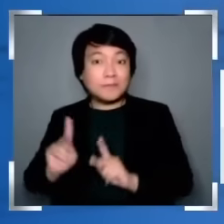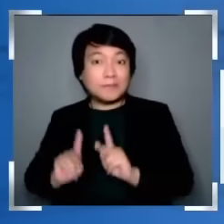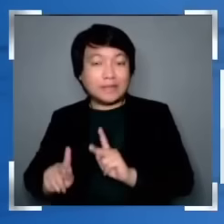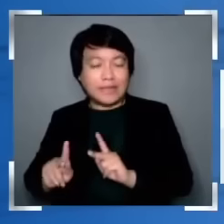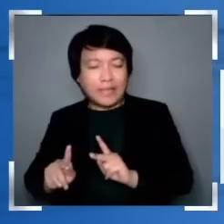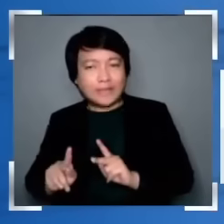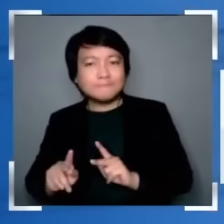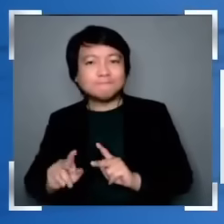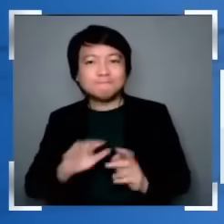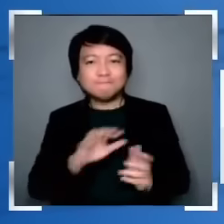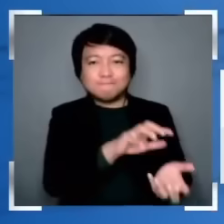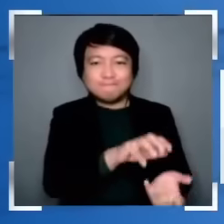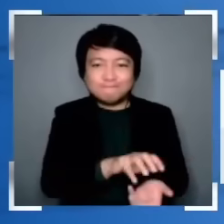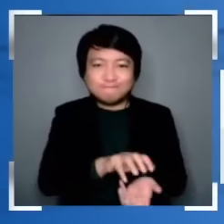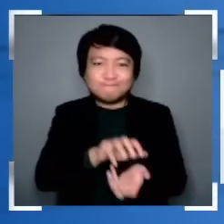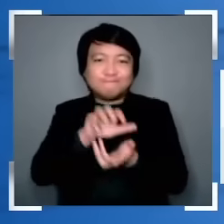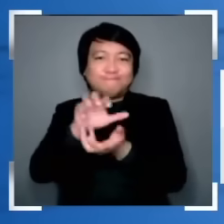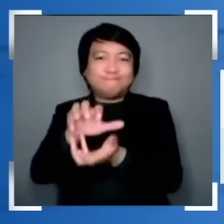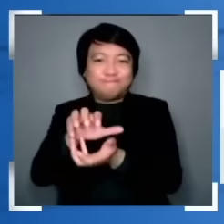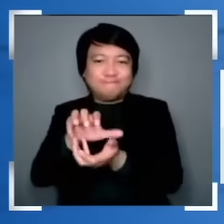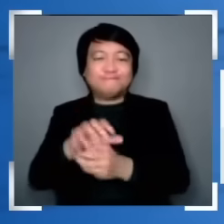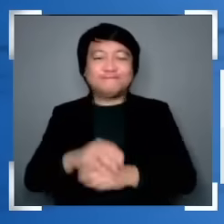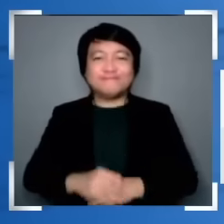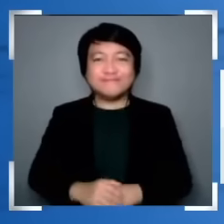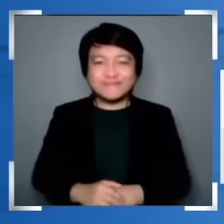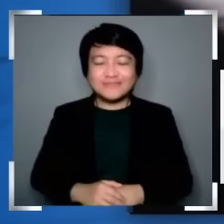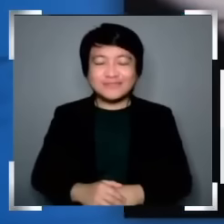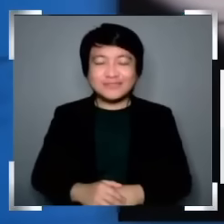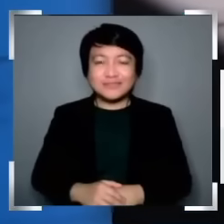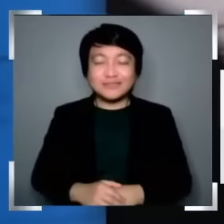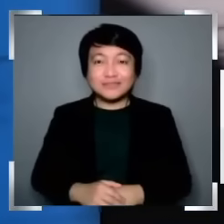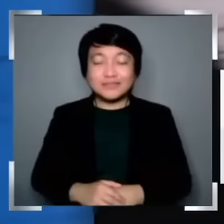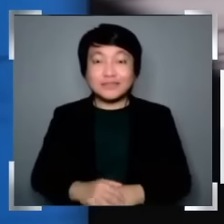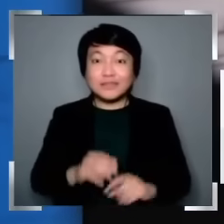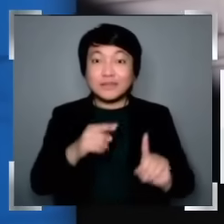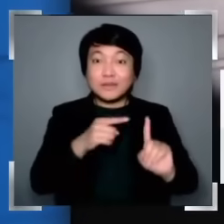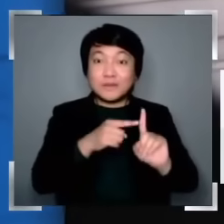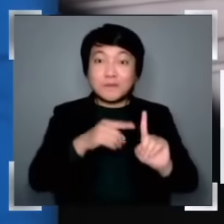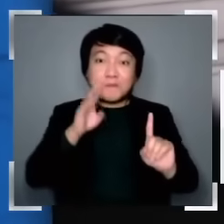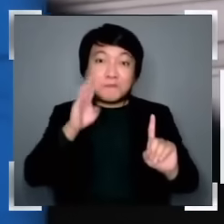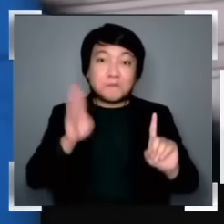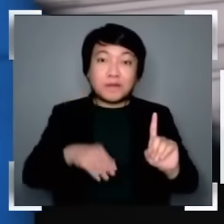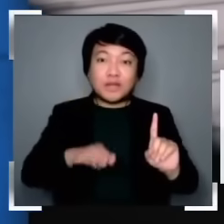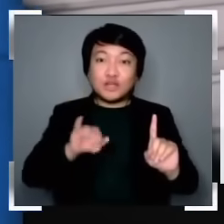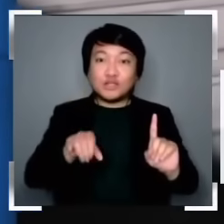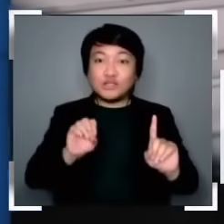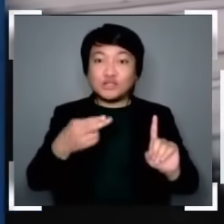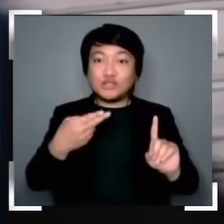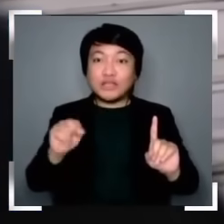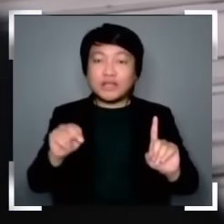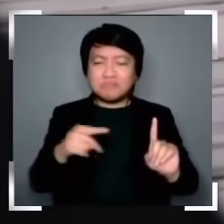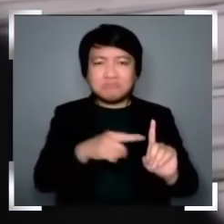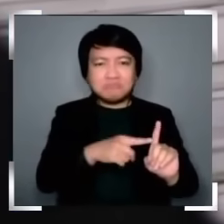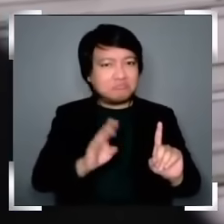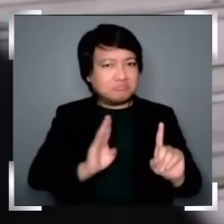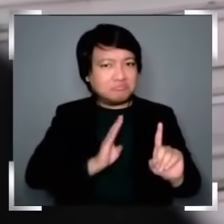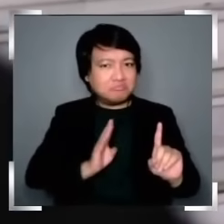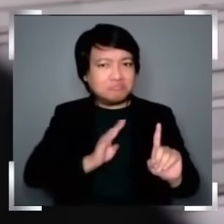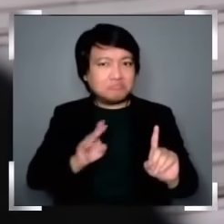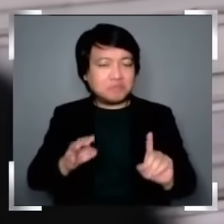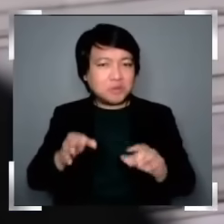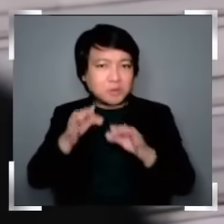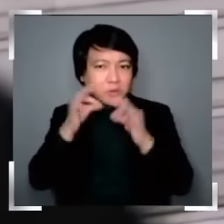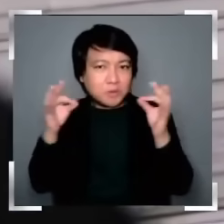OP. Sabi ni Brother John Michael, maamo si Orange at madalas pangaraw nakatambay sa harap ng